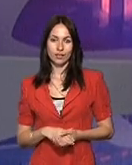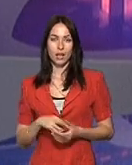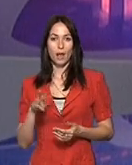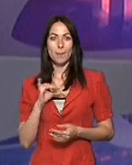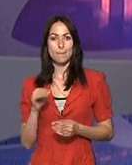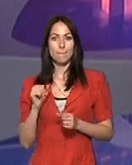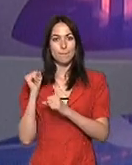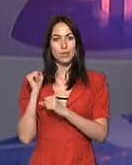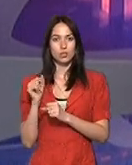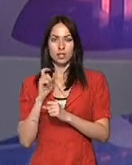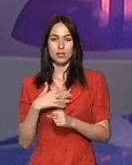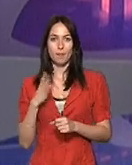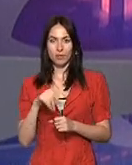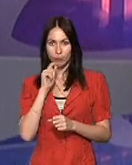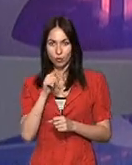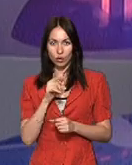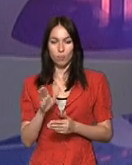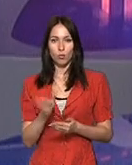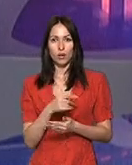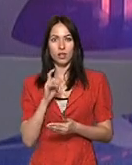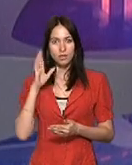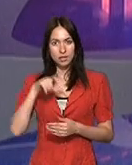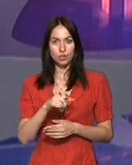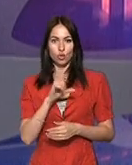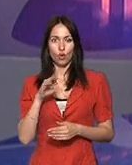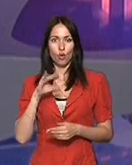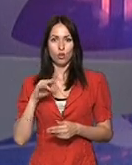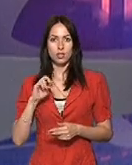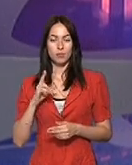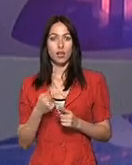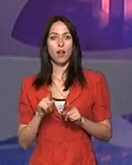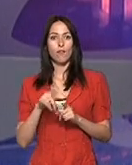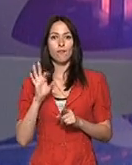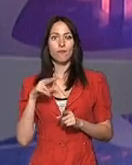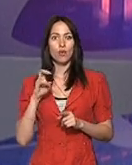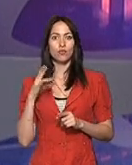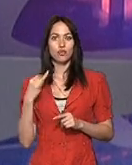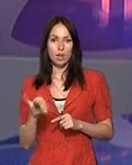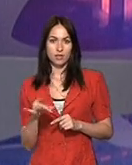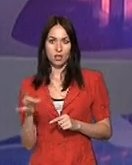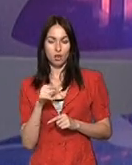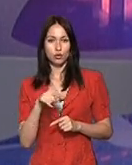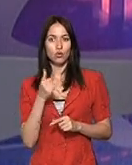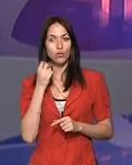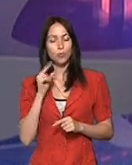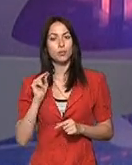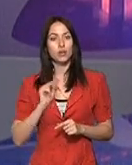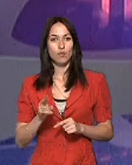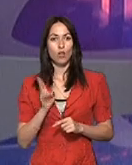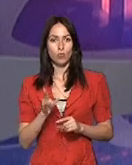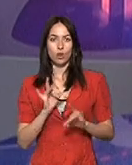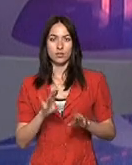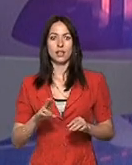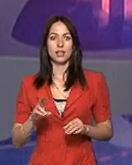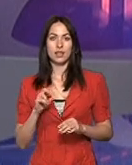Мішки з мертвими курами прибрали з річки Хотімелька, це Вовчанський район. Сьогодні по обіді там працювали комунальники, розповів